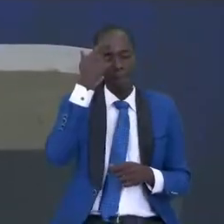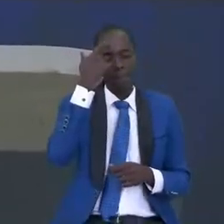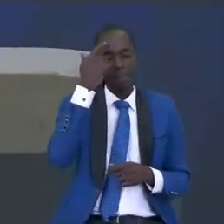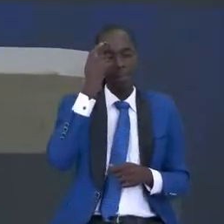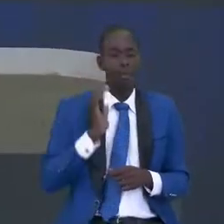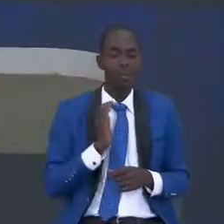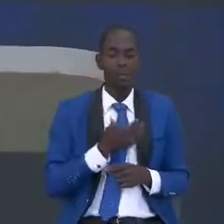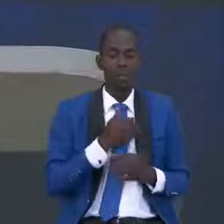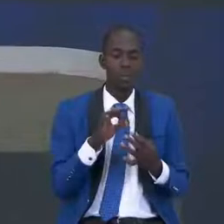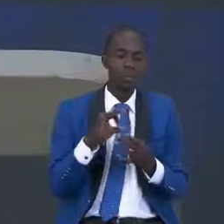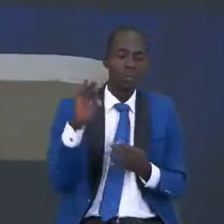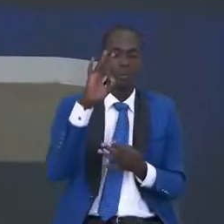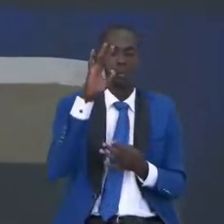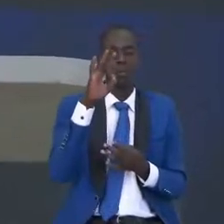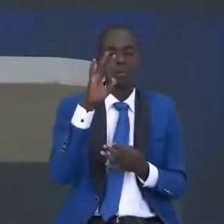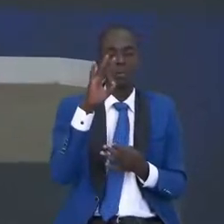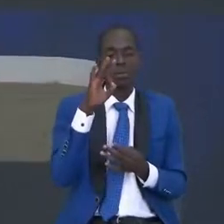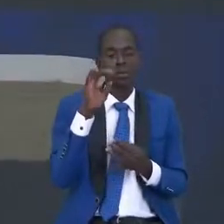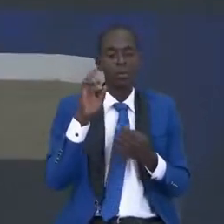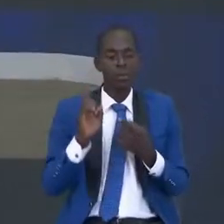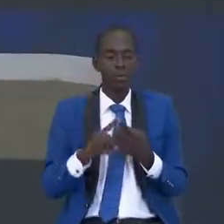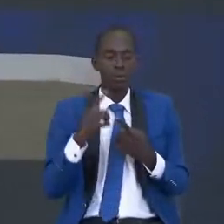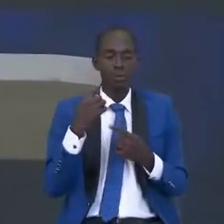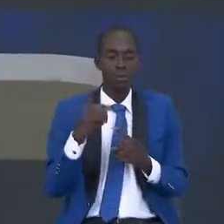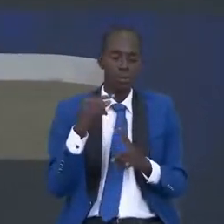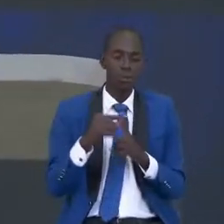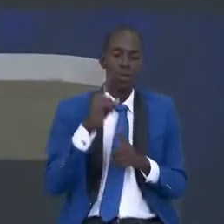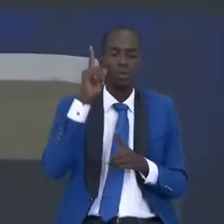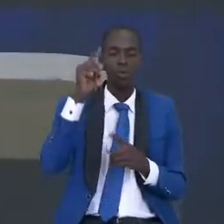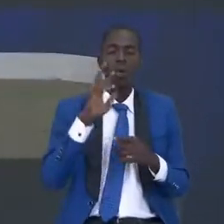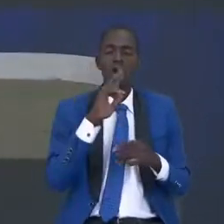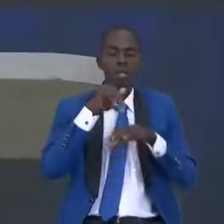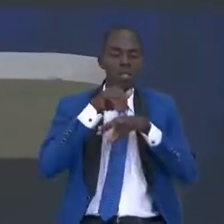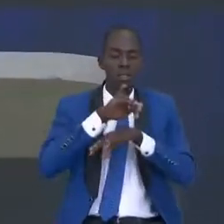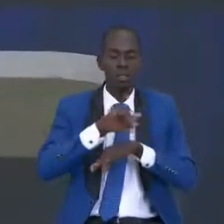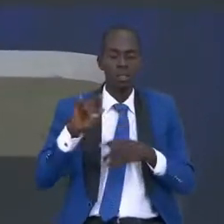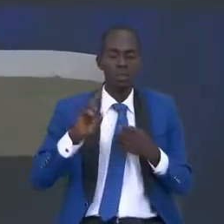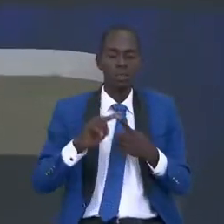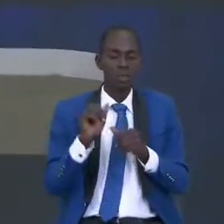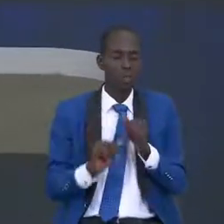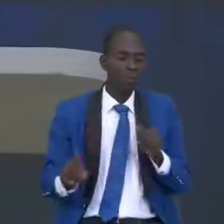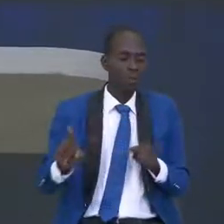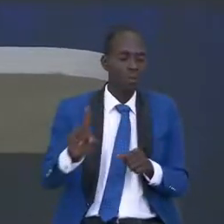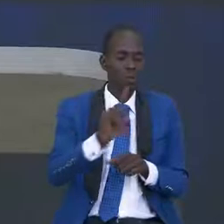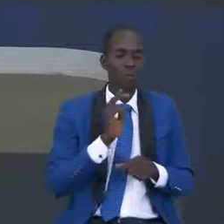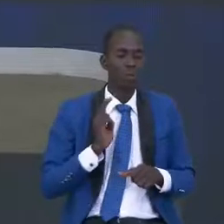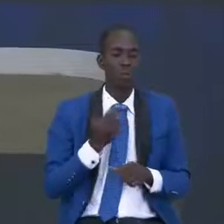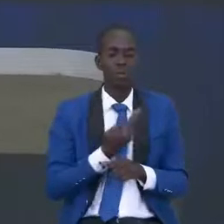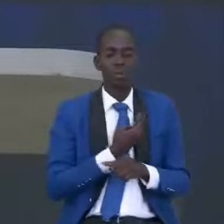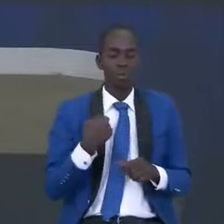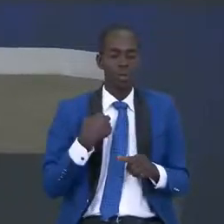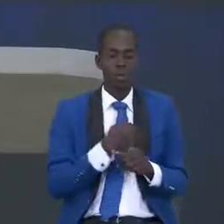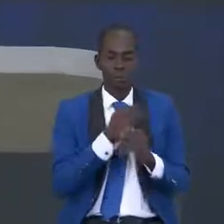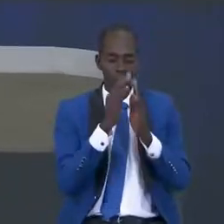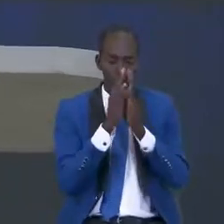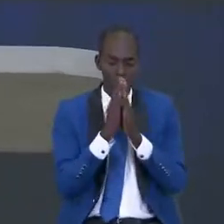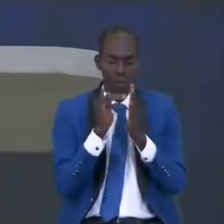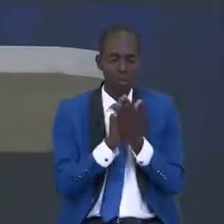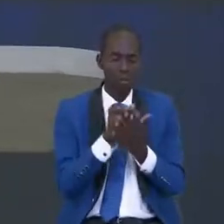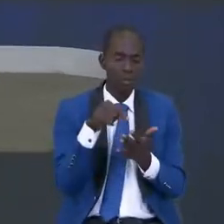notre esprit, à la parole que tu envoies à chacun de nous. Et nous prions que cette